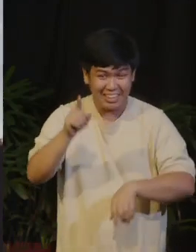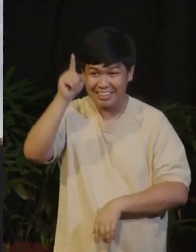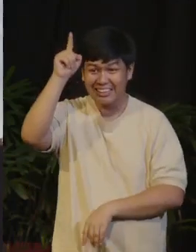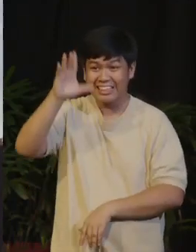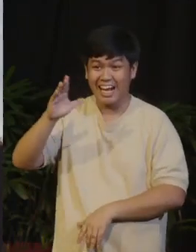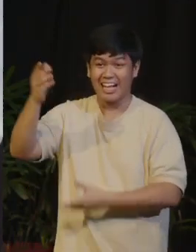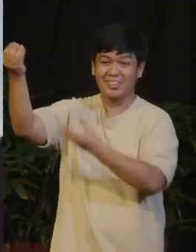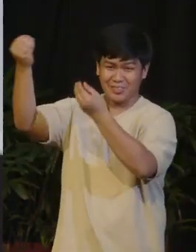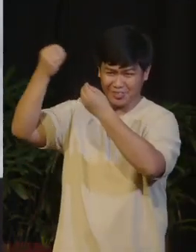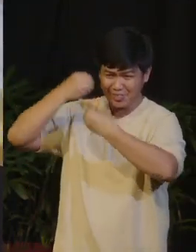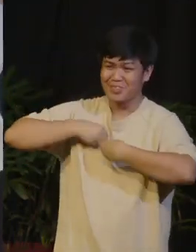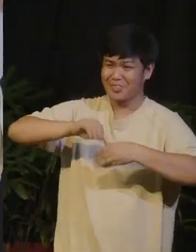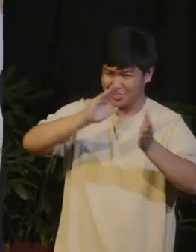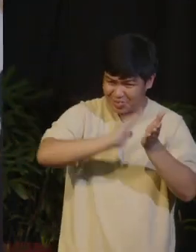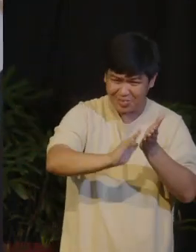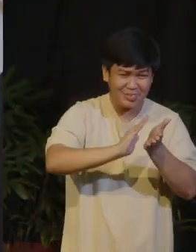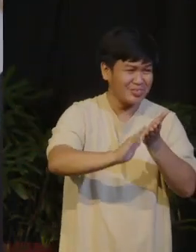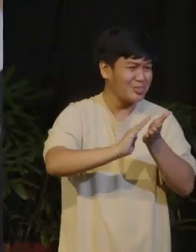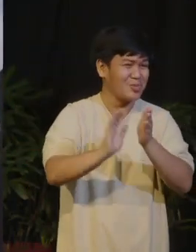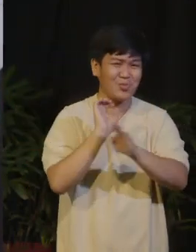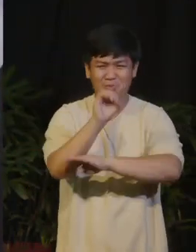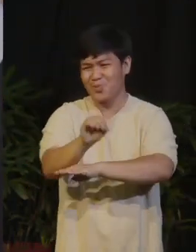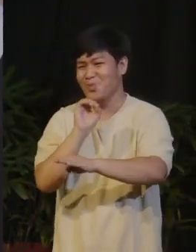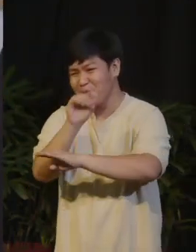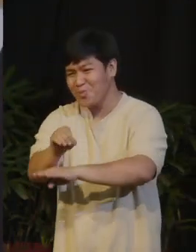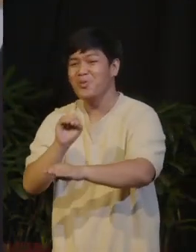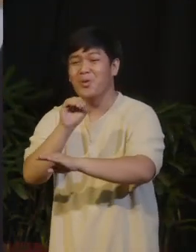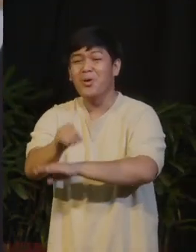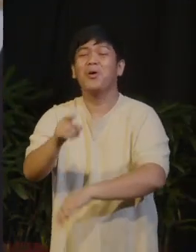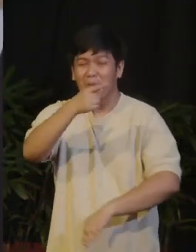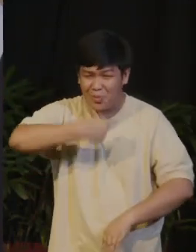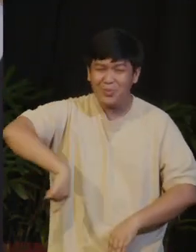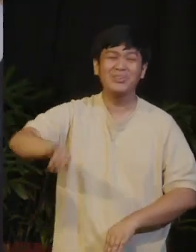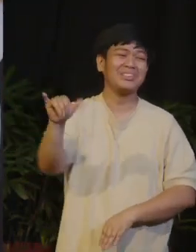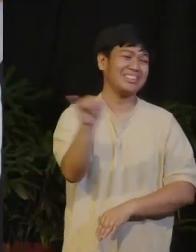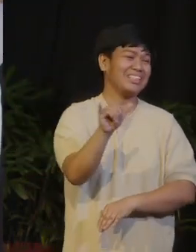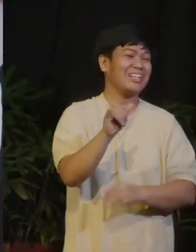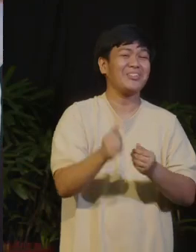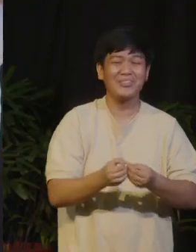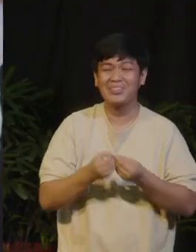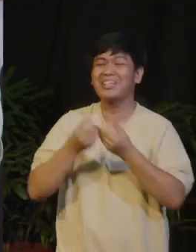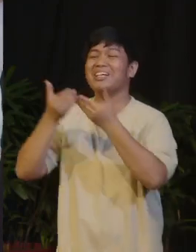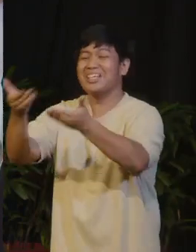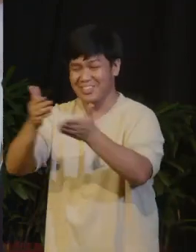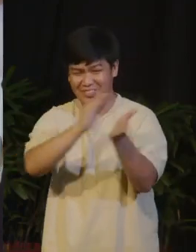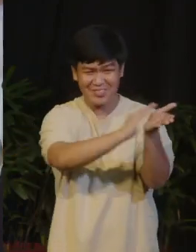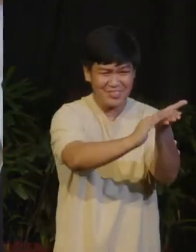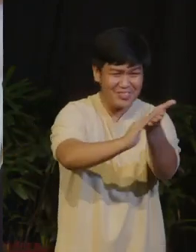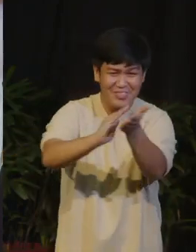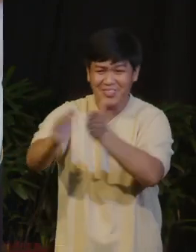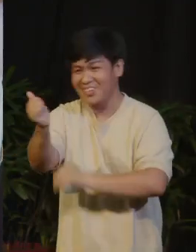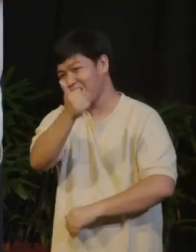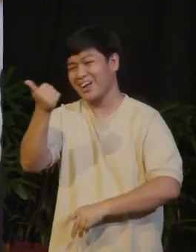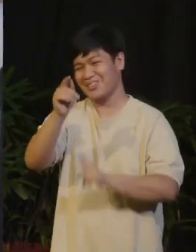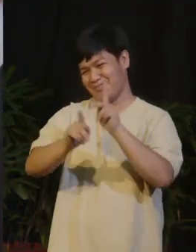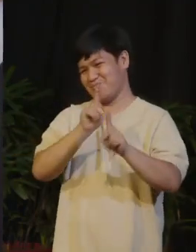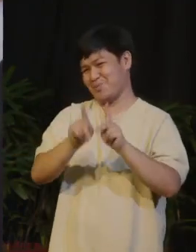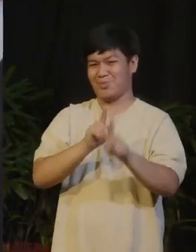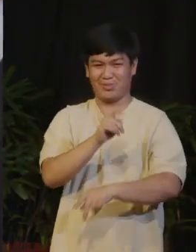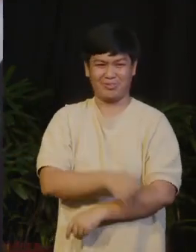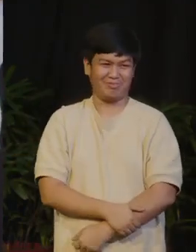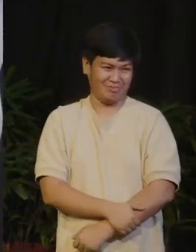ng ating Diyos sa pagpapatawad niya sa atin, ganun din dapat ang ating mapagbigay na pagpapatawad sa